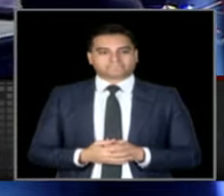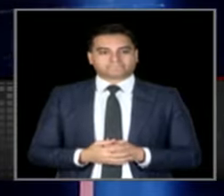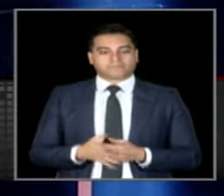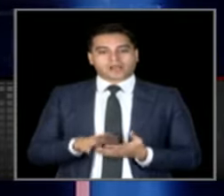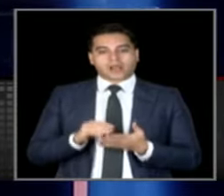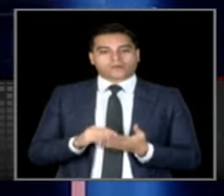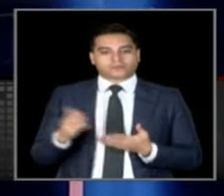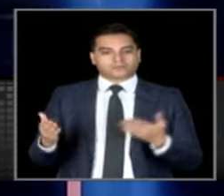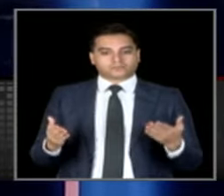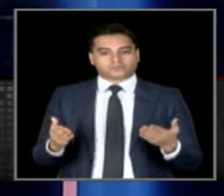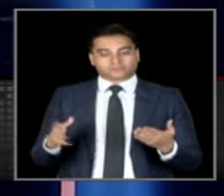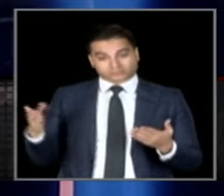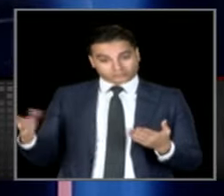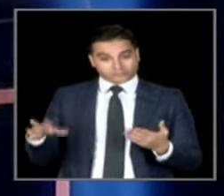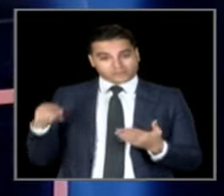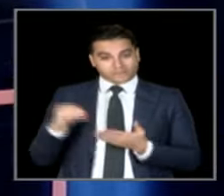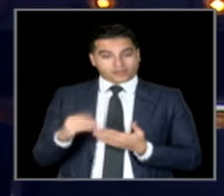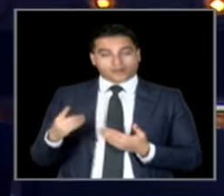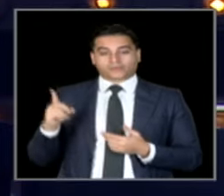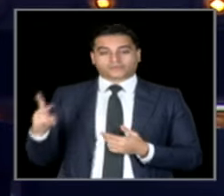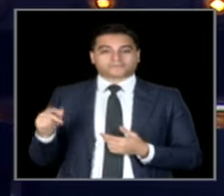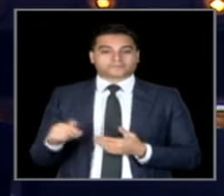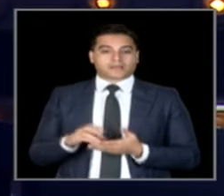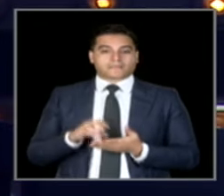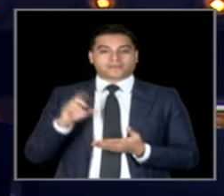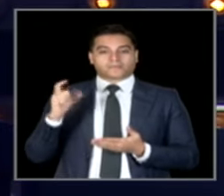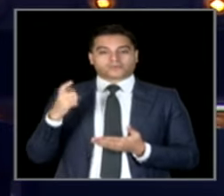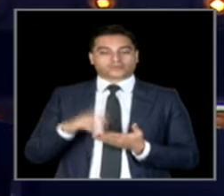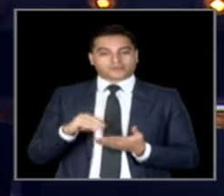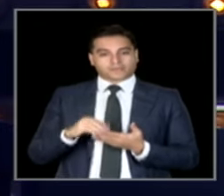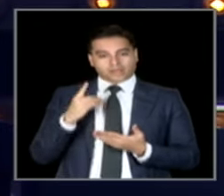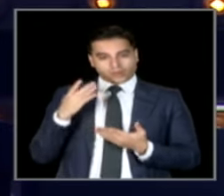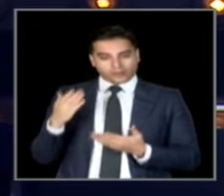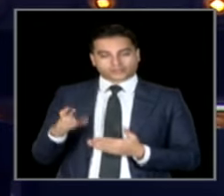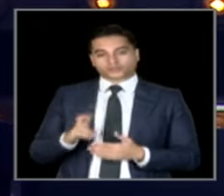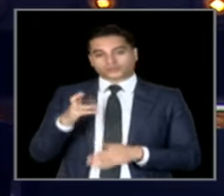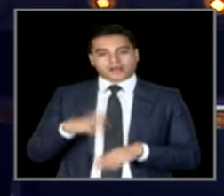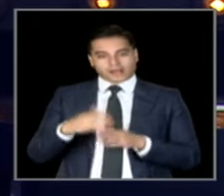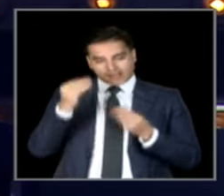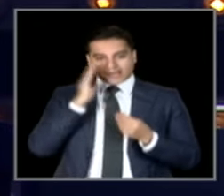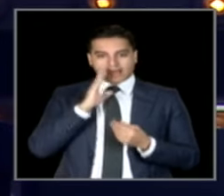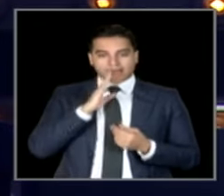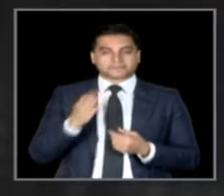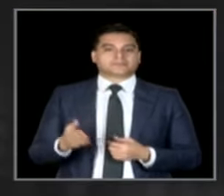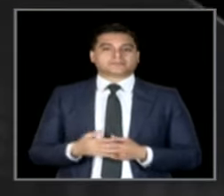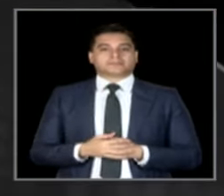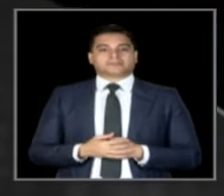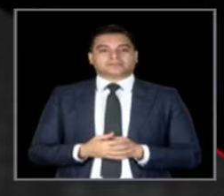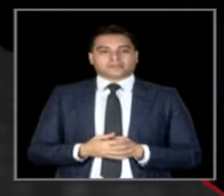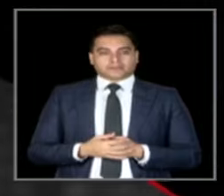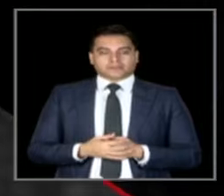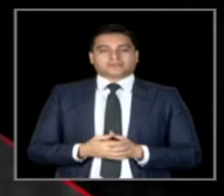تحب مين يبتدي الأول؟ إحنا بإذن الله. تمام. جامعة المنصورة هتبتدي الأول، وأول فقرة هي فقرة العلم.